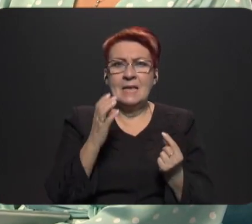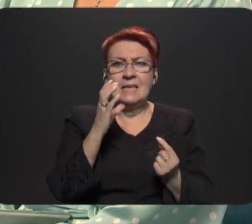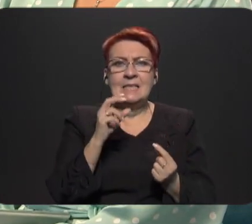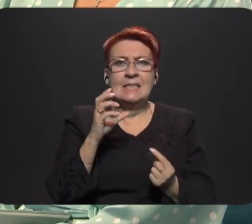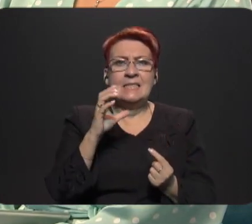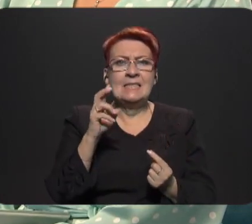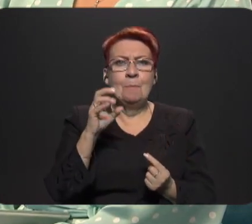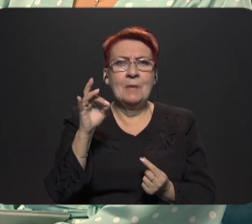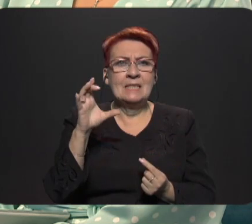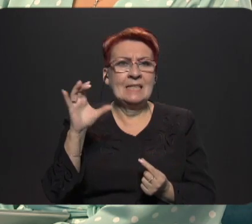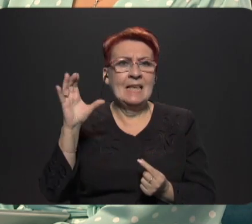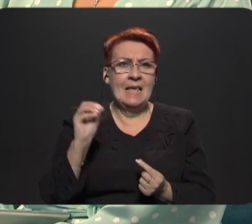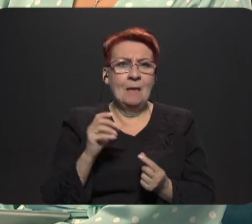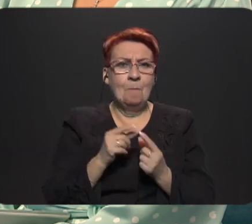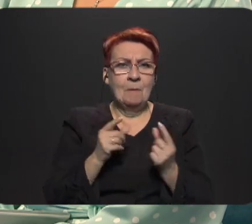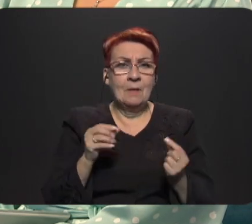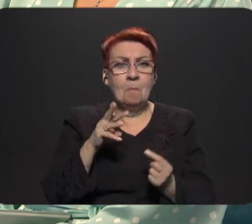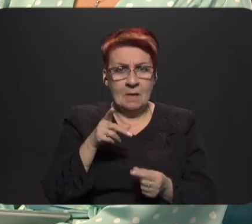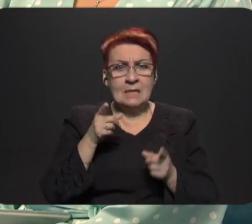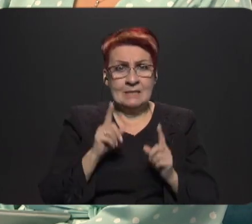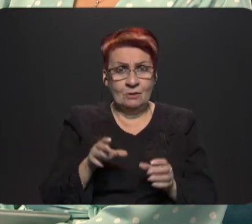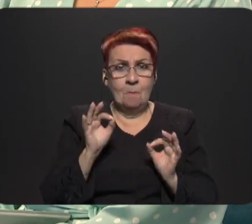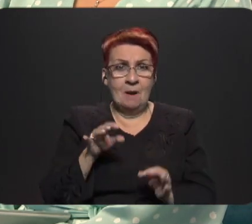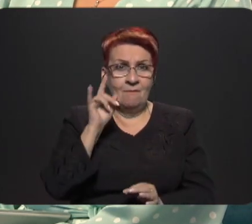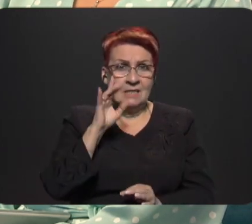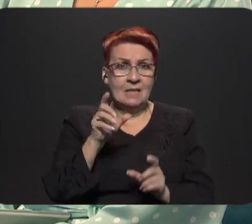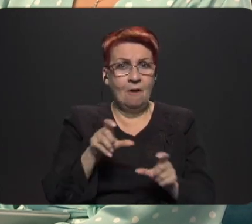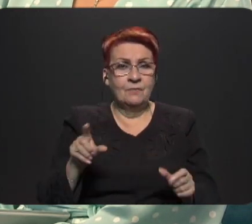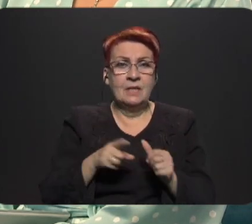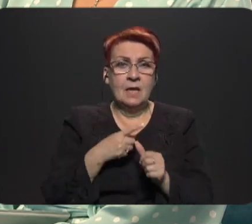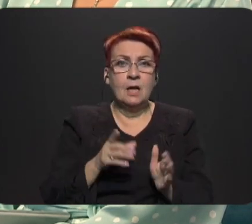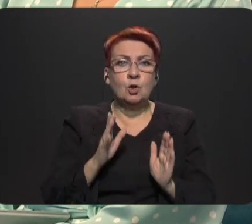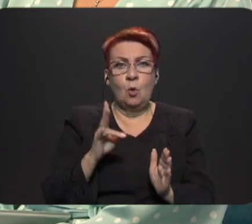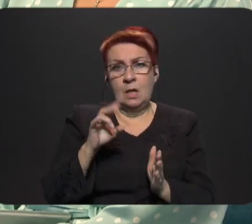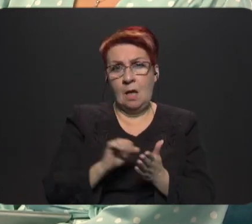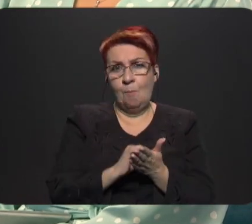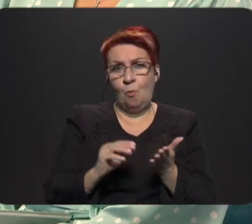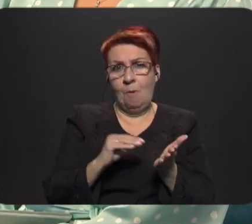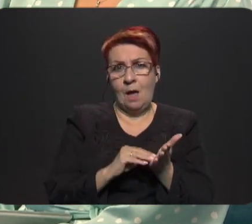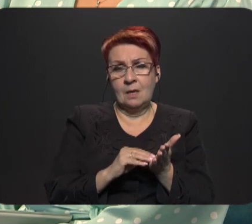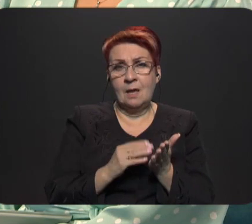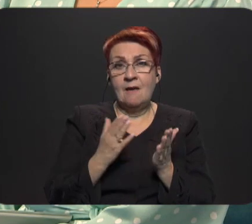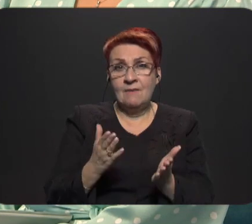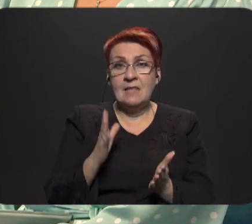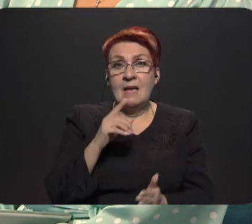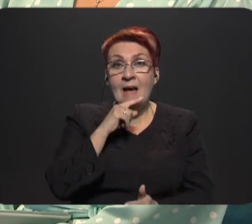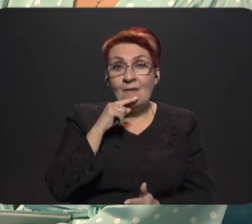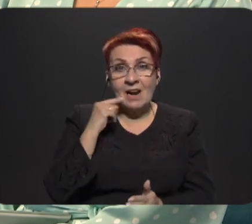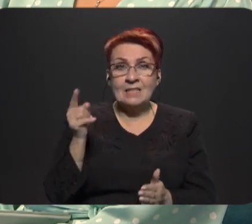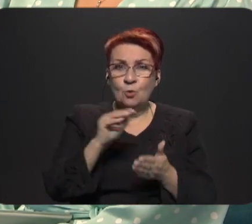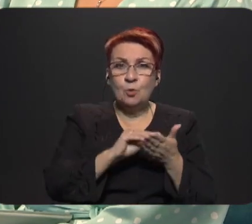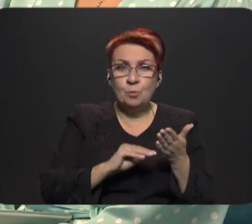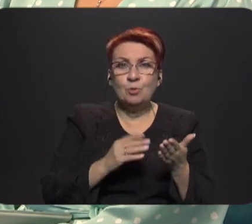парней. Мы действительно православные или только на бумаге? Ведь в России,